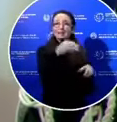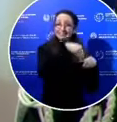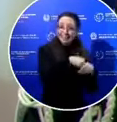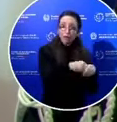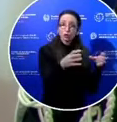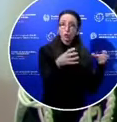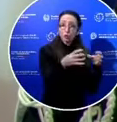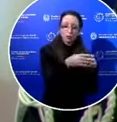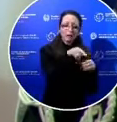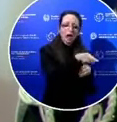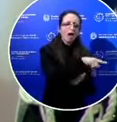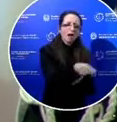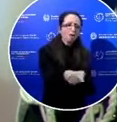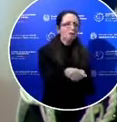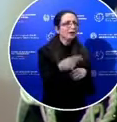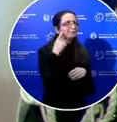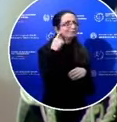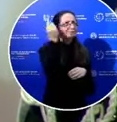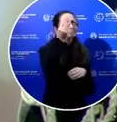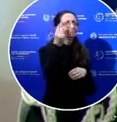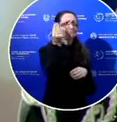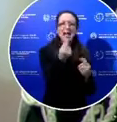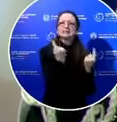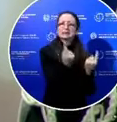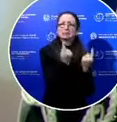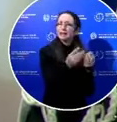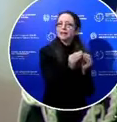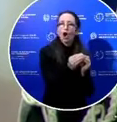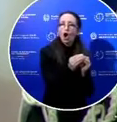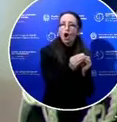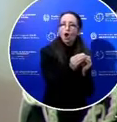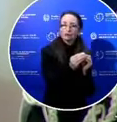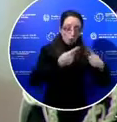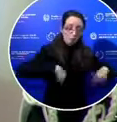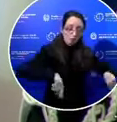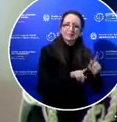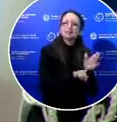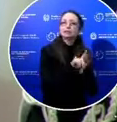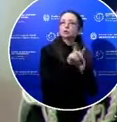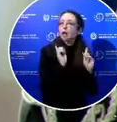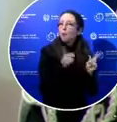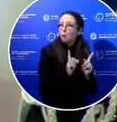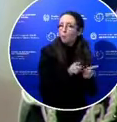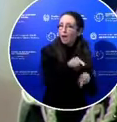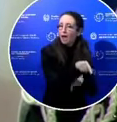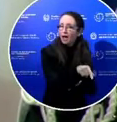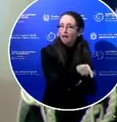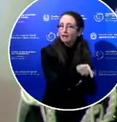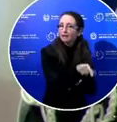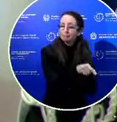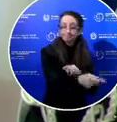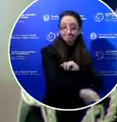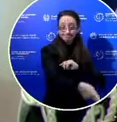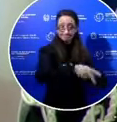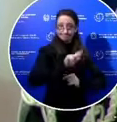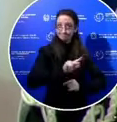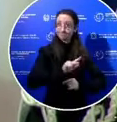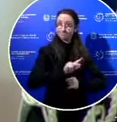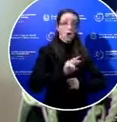comunità che cosa si aspettassero in termini di risultati da questa conferenza, e quasi tutti mi hanno